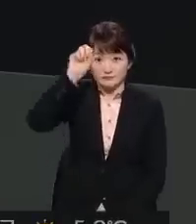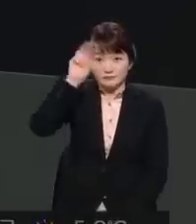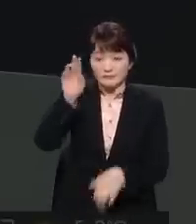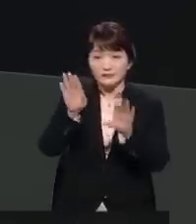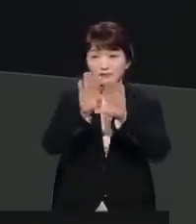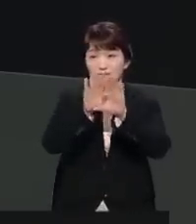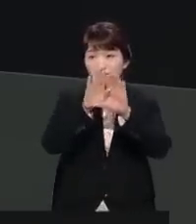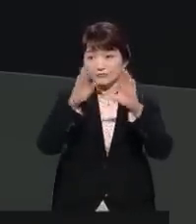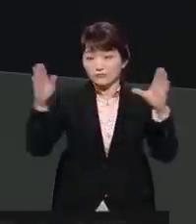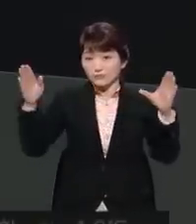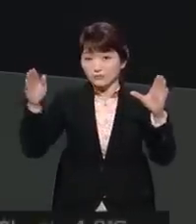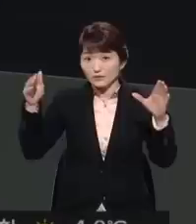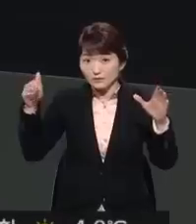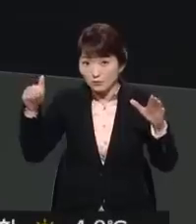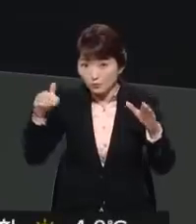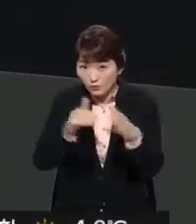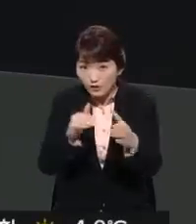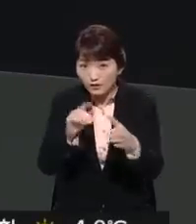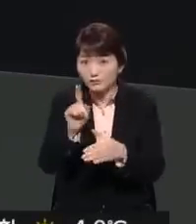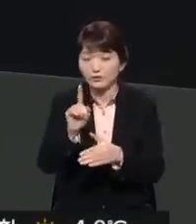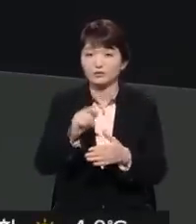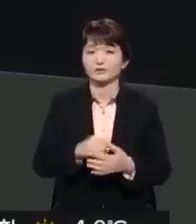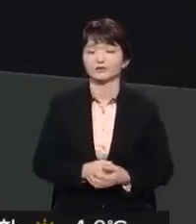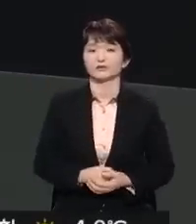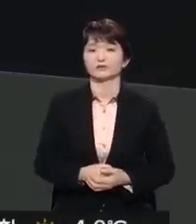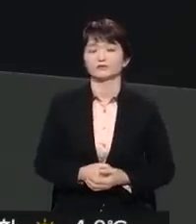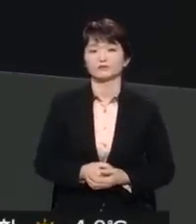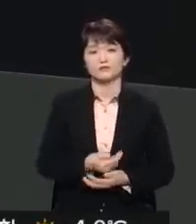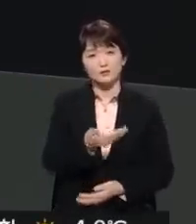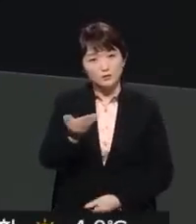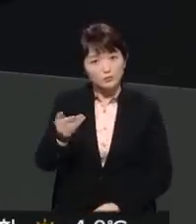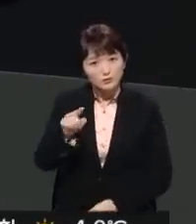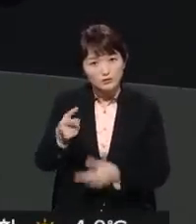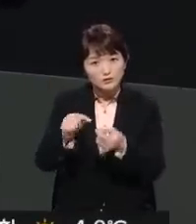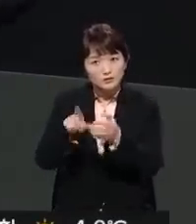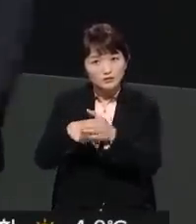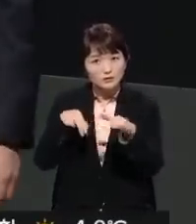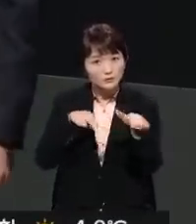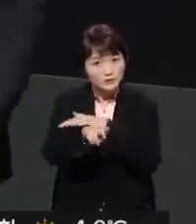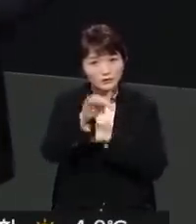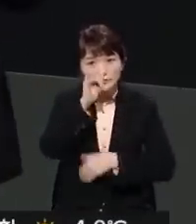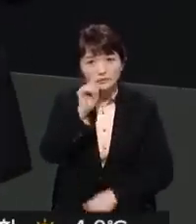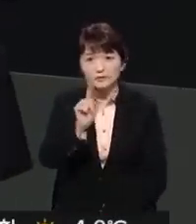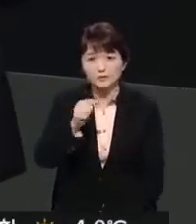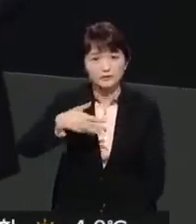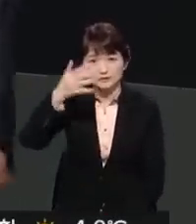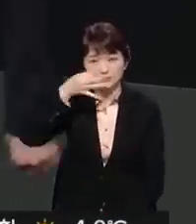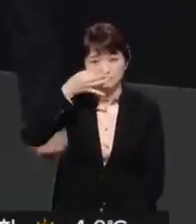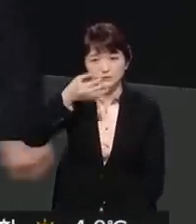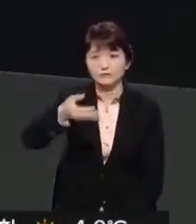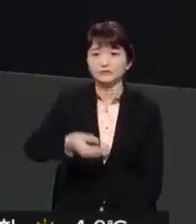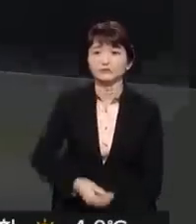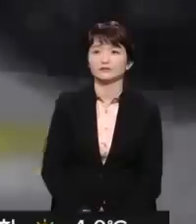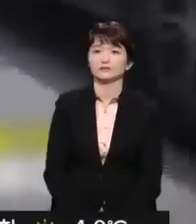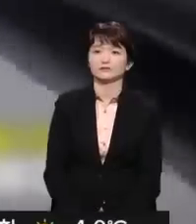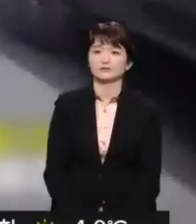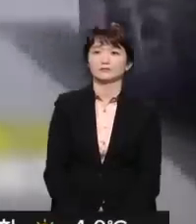갑자기 열린 문에 쾅입니다 자 우리 가족 여러분들이라면 이런 상황 피하실 수 있을까요 영상 보시죠